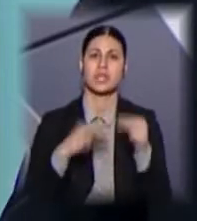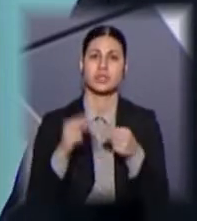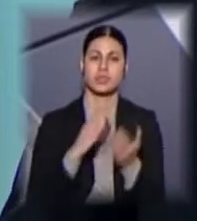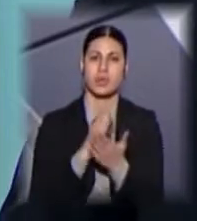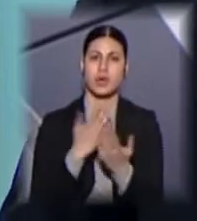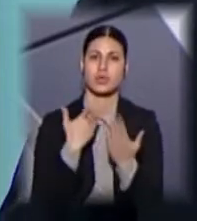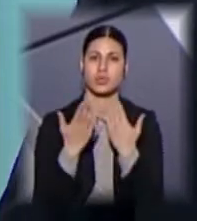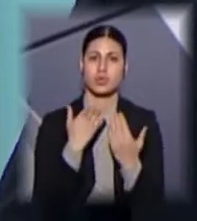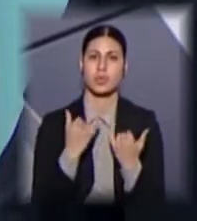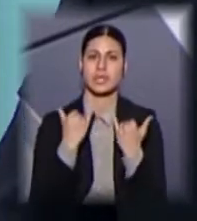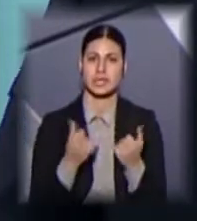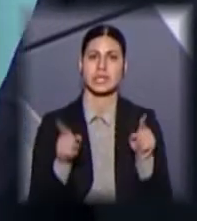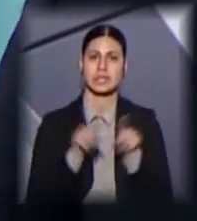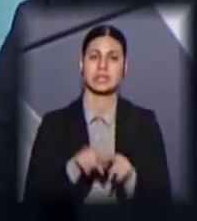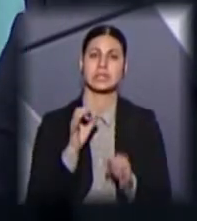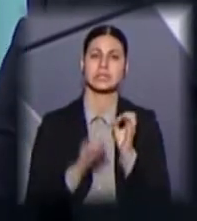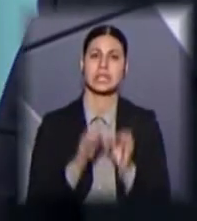და დღესაც